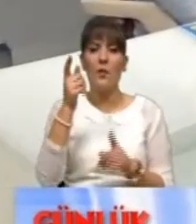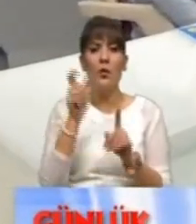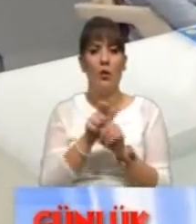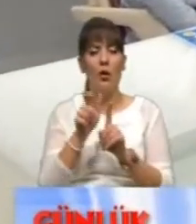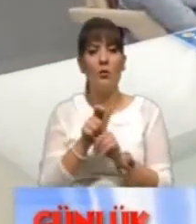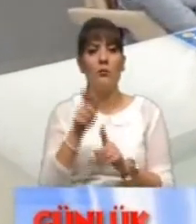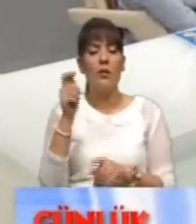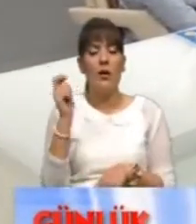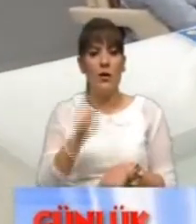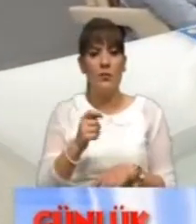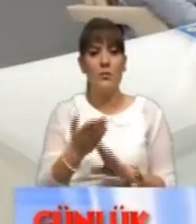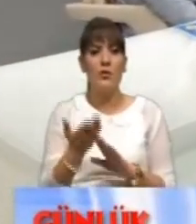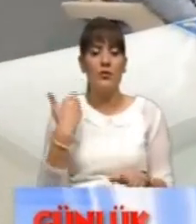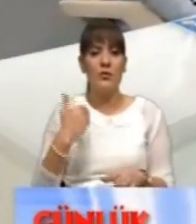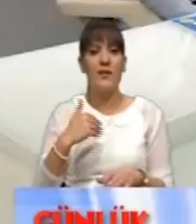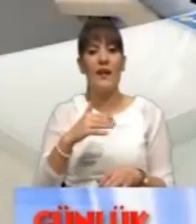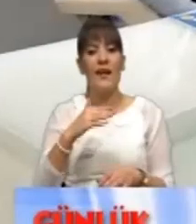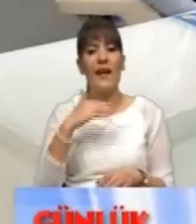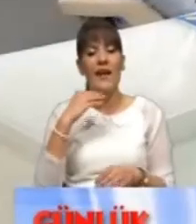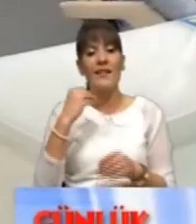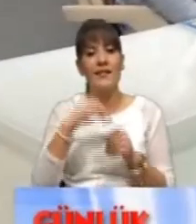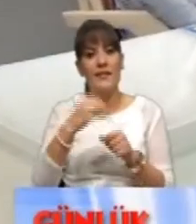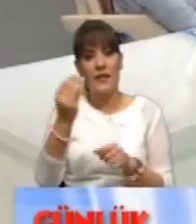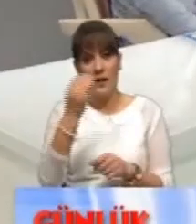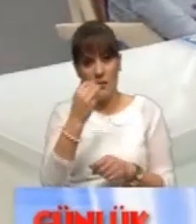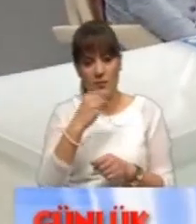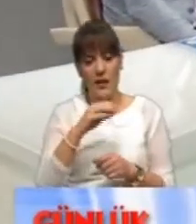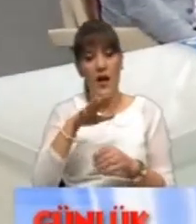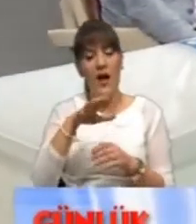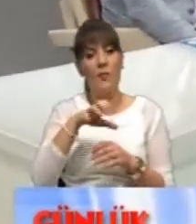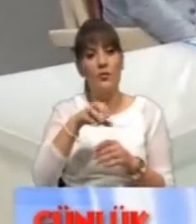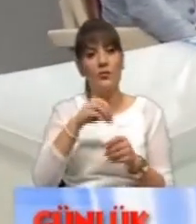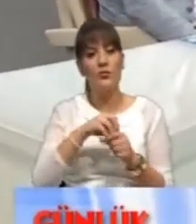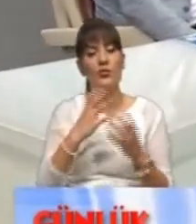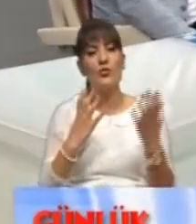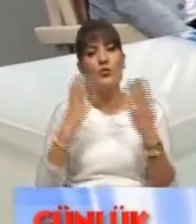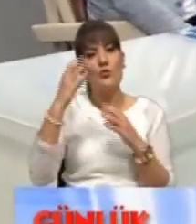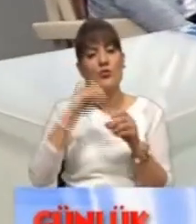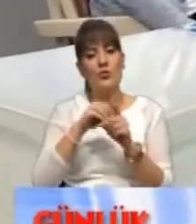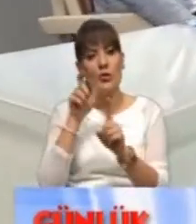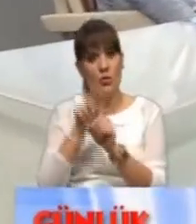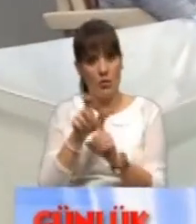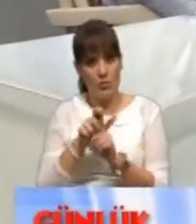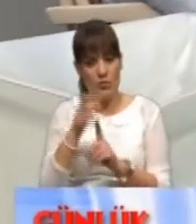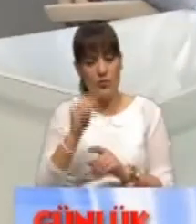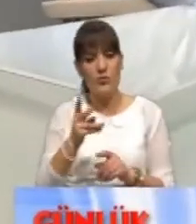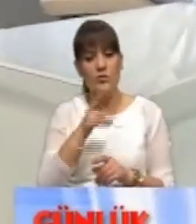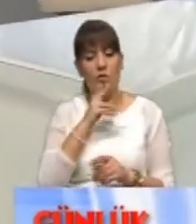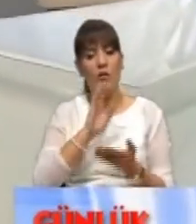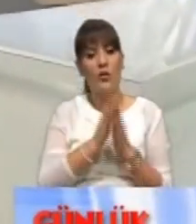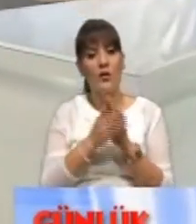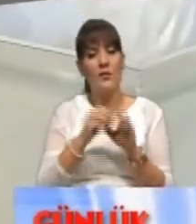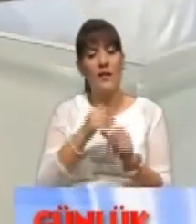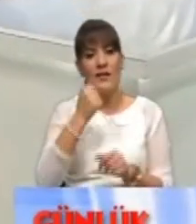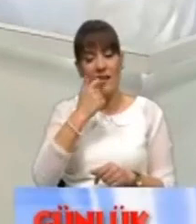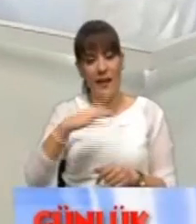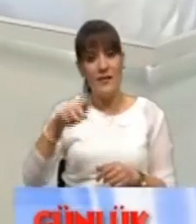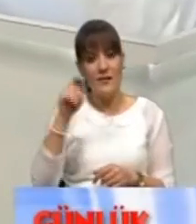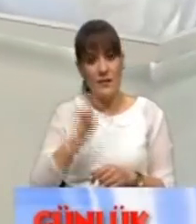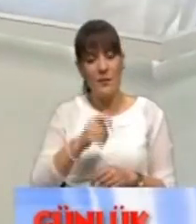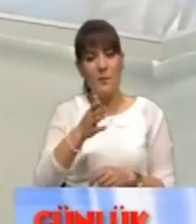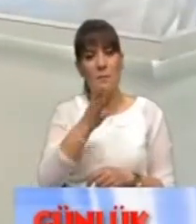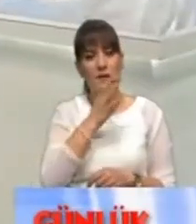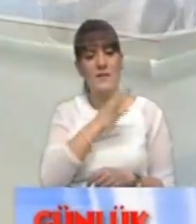koruma altına alınmasından önce etlerinin yenmesi, kabuklarının süs eşyaları gibi korunması, son dönemlerde de denizde